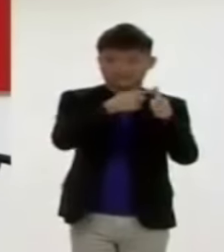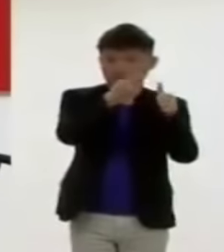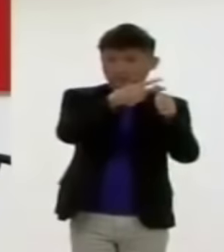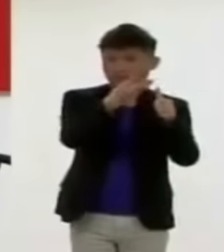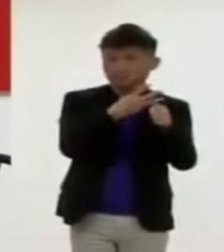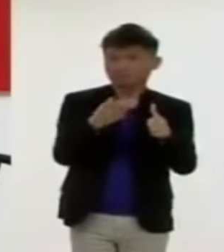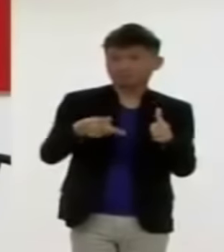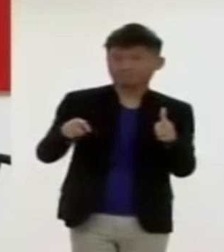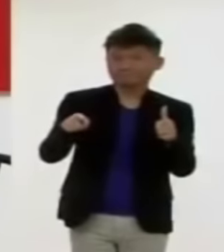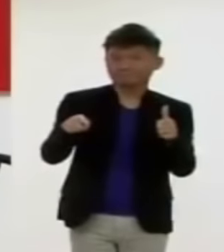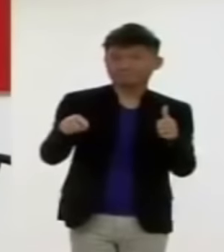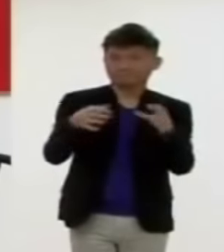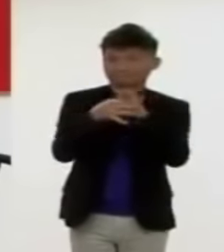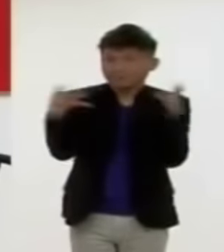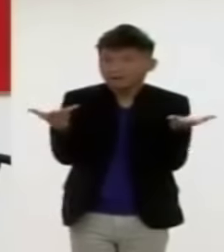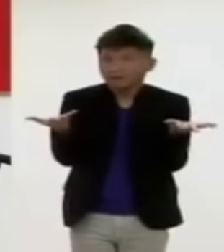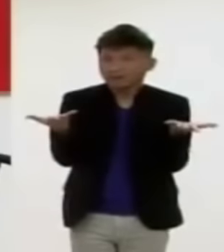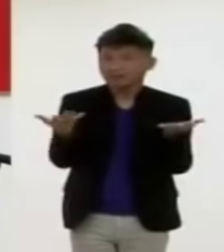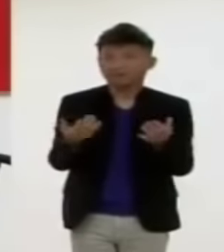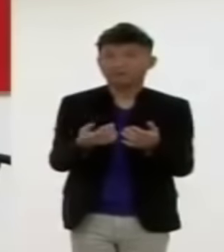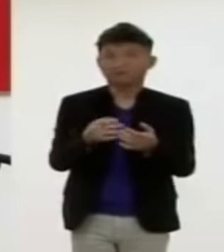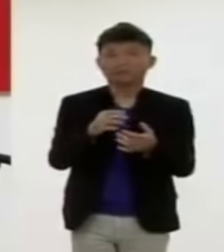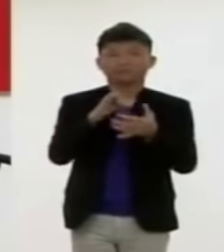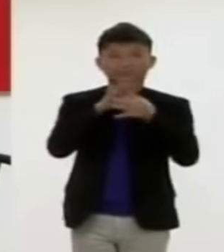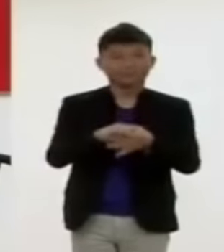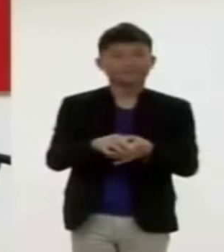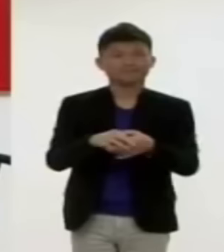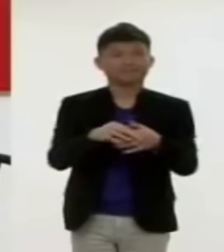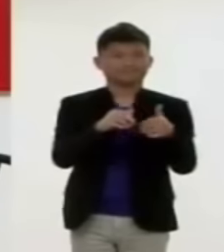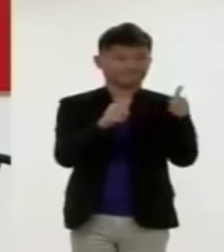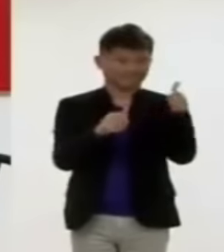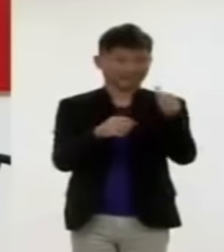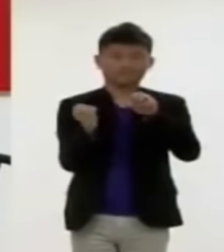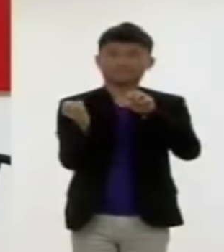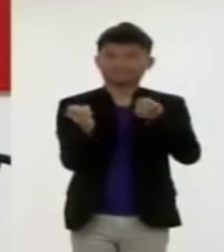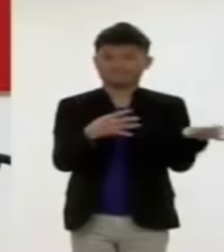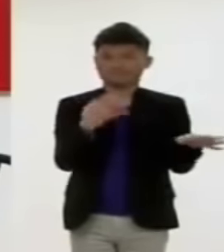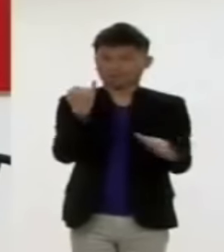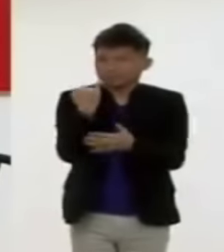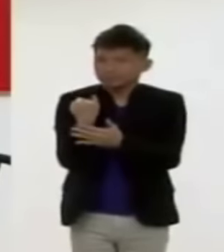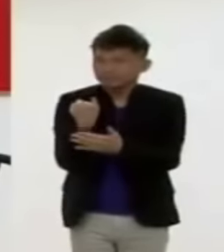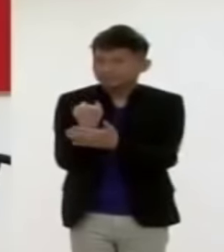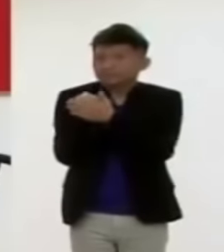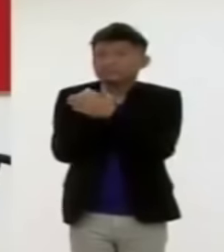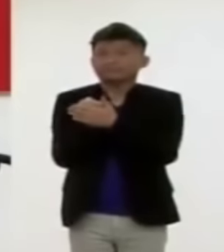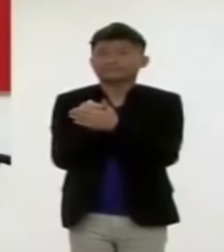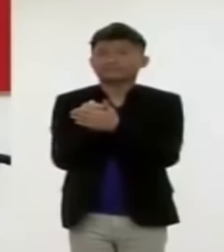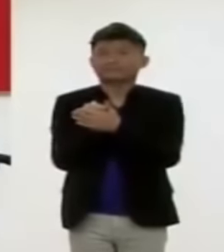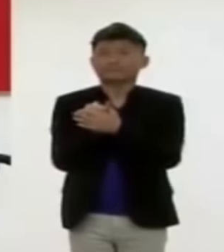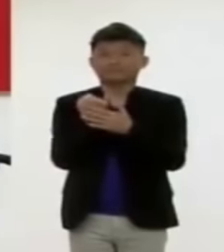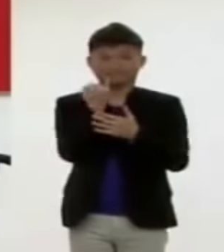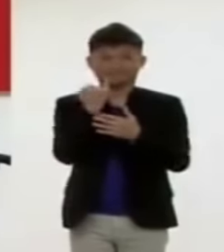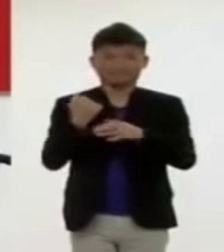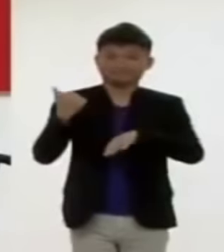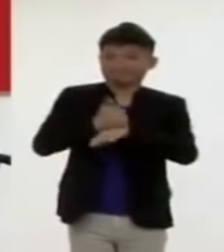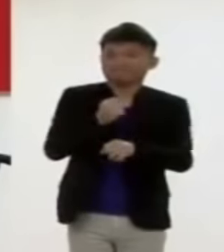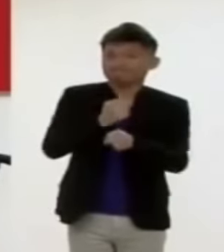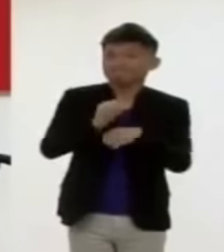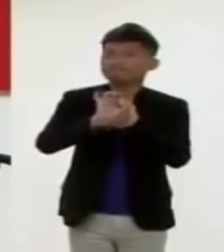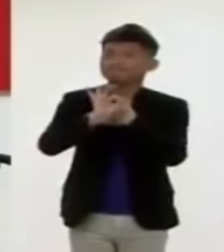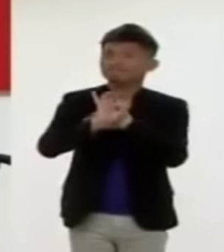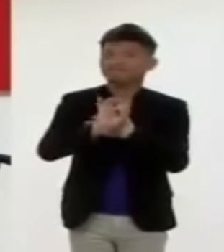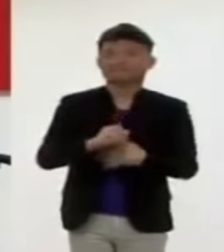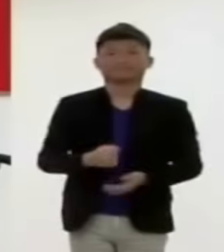所以请大家再记得，弃男保女，让女性出来做做看。我刚刚讲